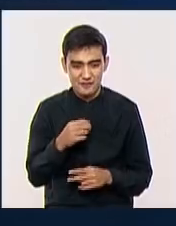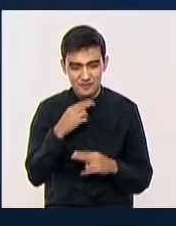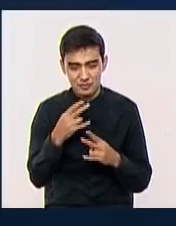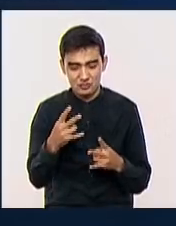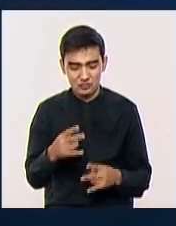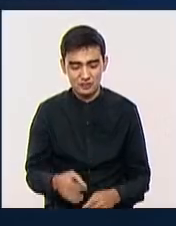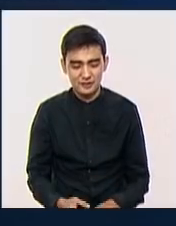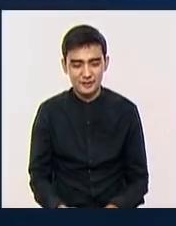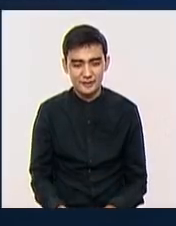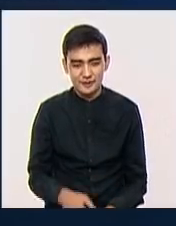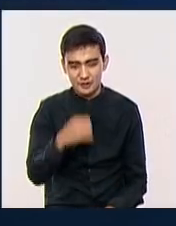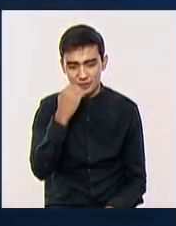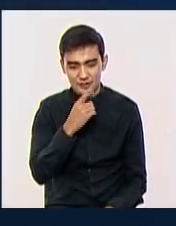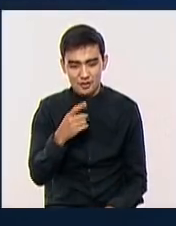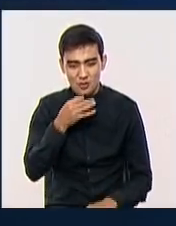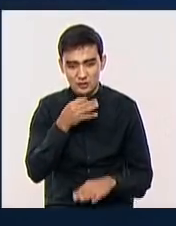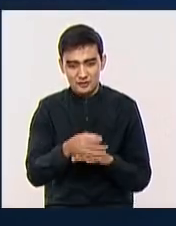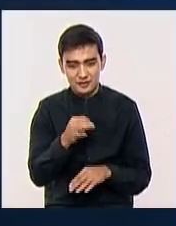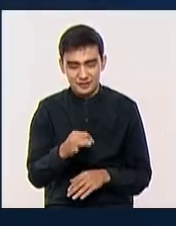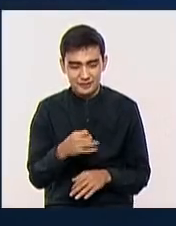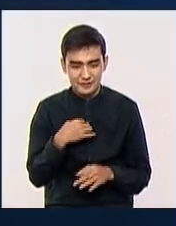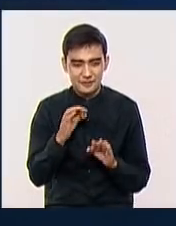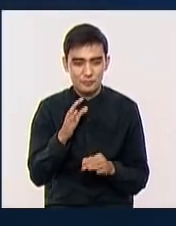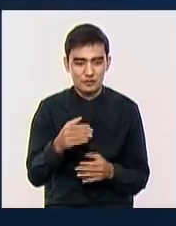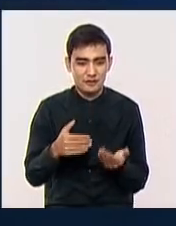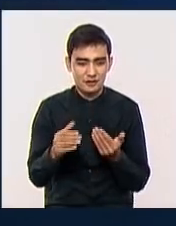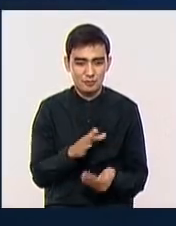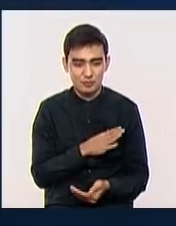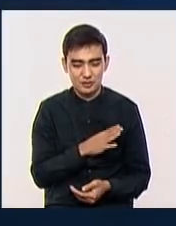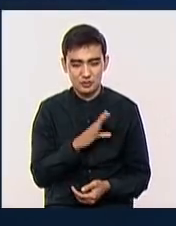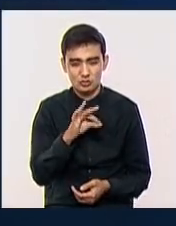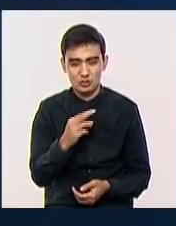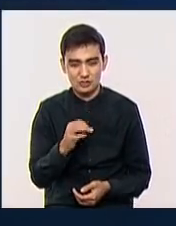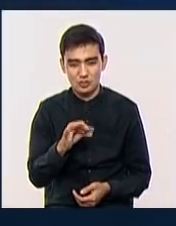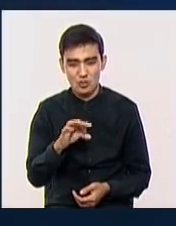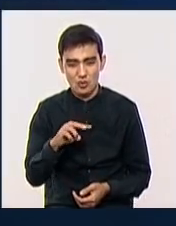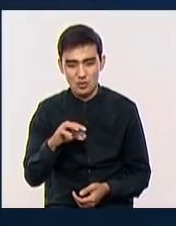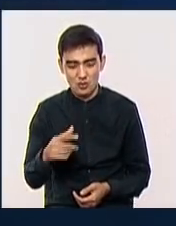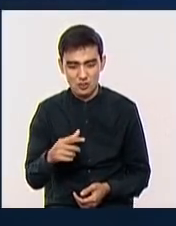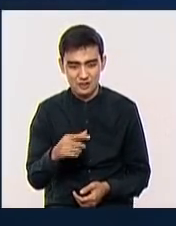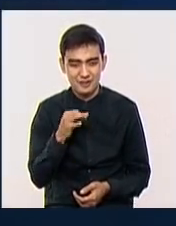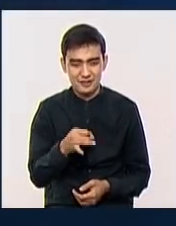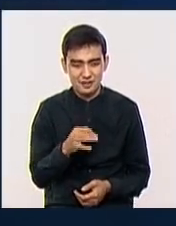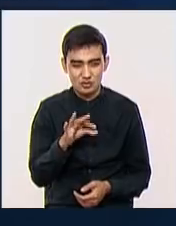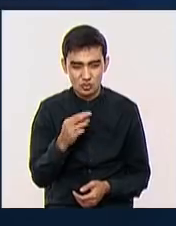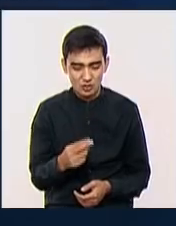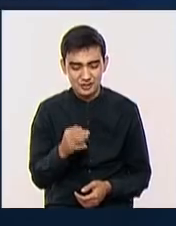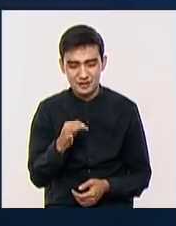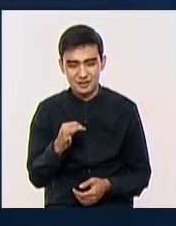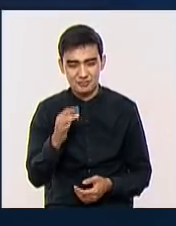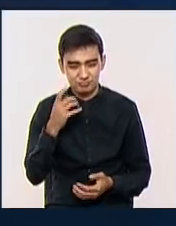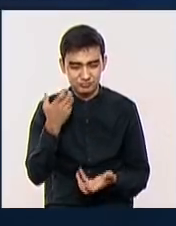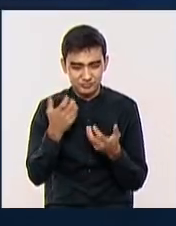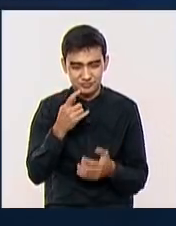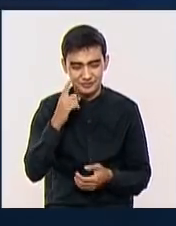внимание. Спасибо вам за ответы. Я напомню, что с нами на связи была социолог, президент Центра социальных и политических